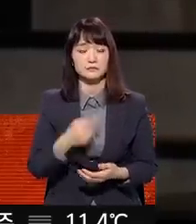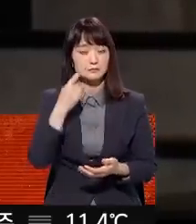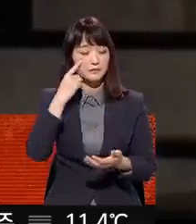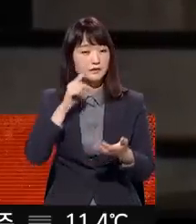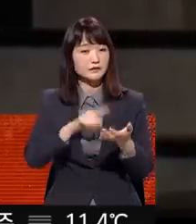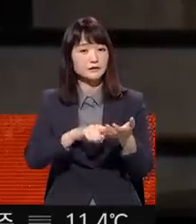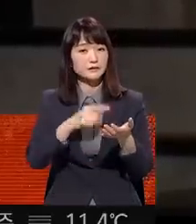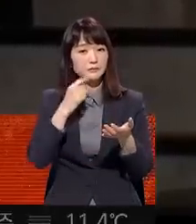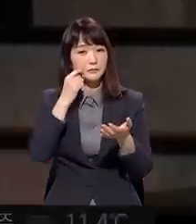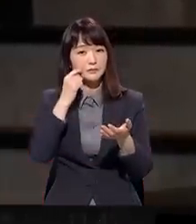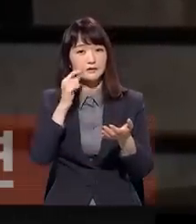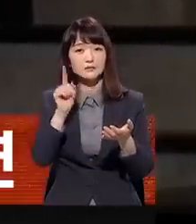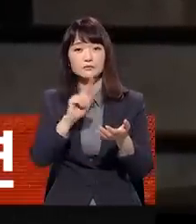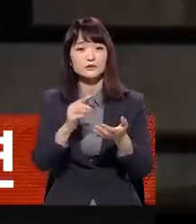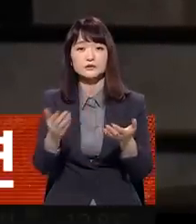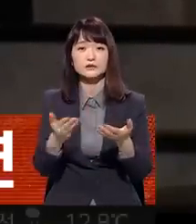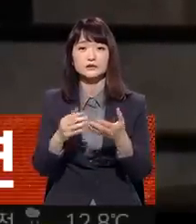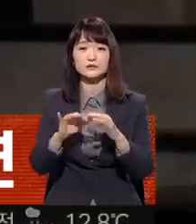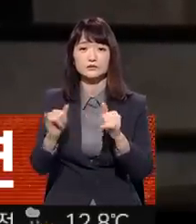있었는데 어떤 일이 있었냐면